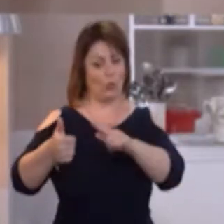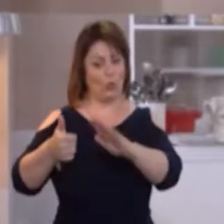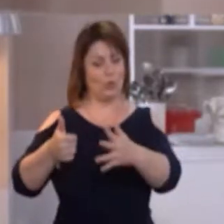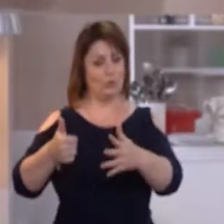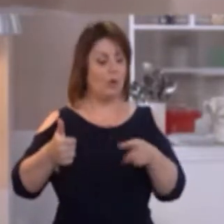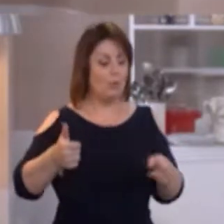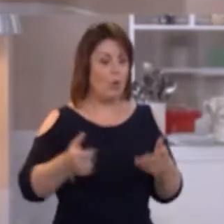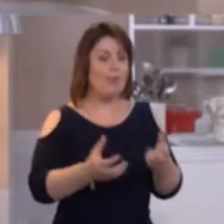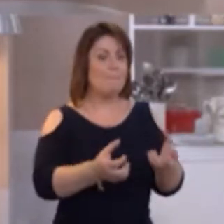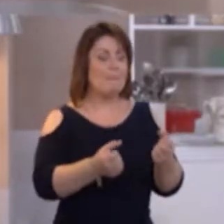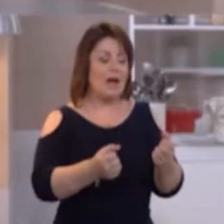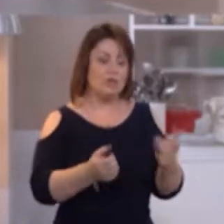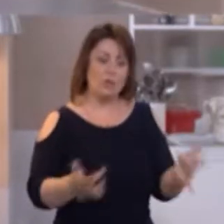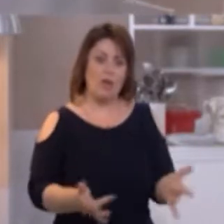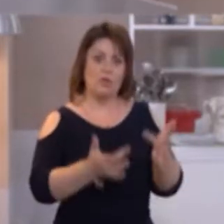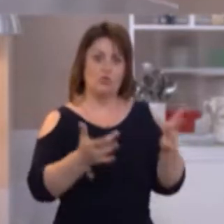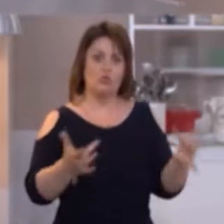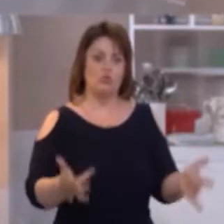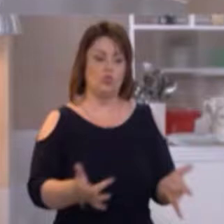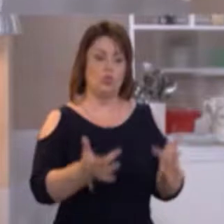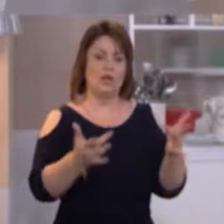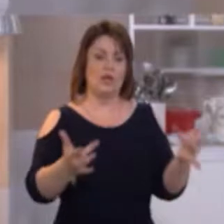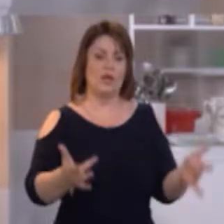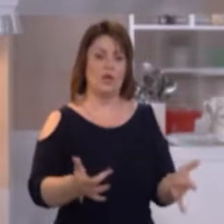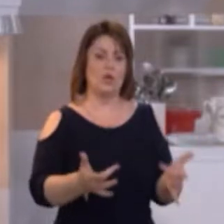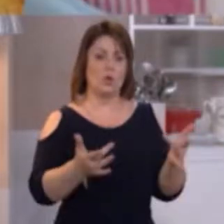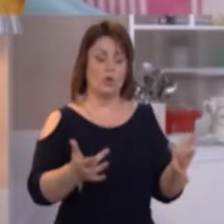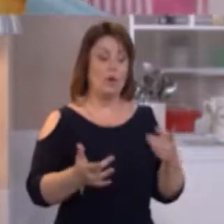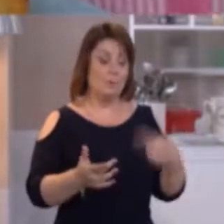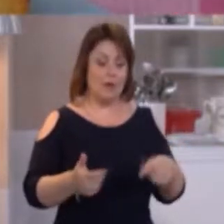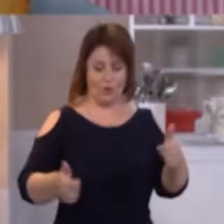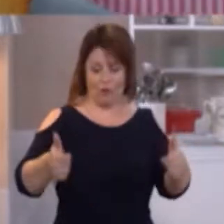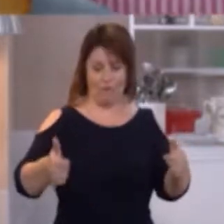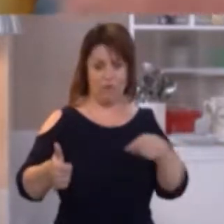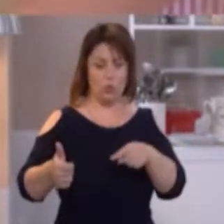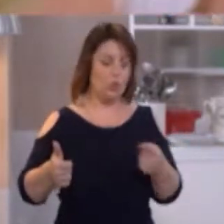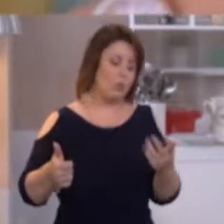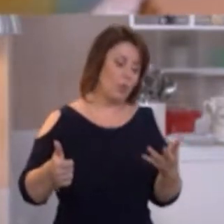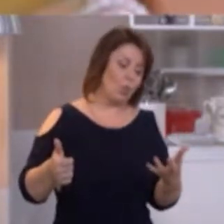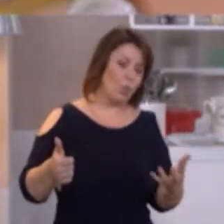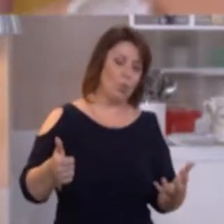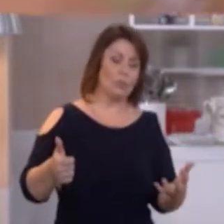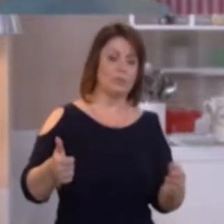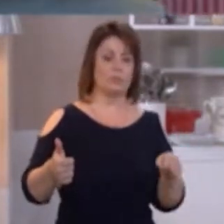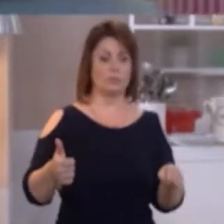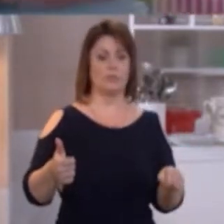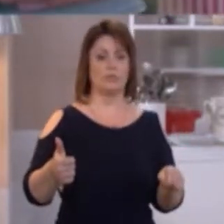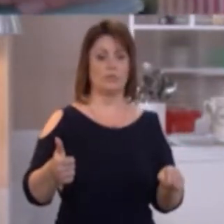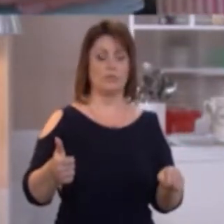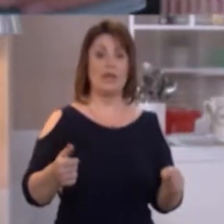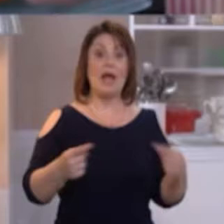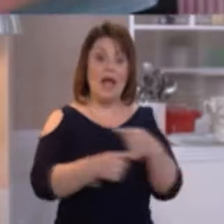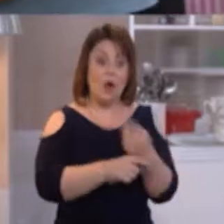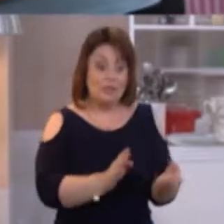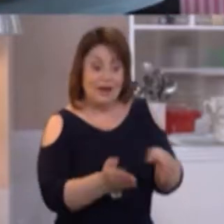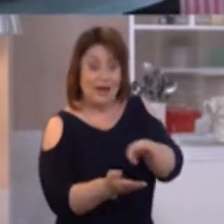dell'impasto, come corpo, sono molto più leggeri di questo ciambellone, no? Sono meno compatti. Va bene così? Così. Ah, il